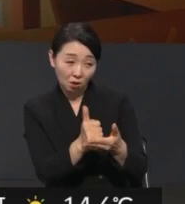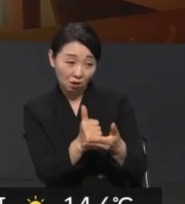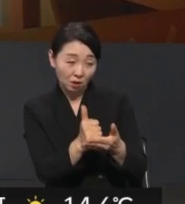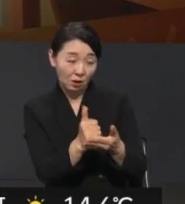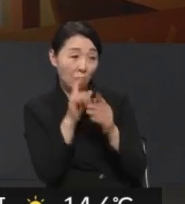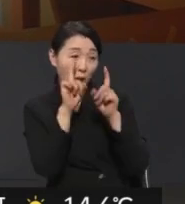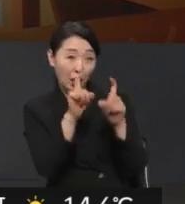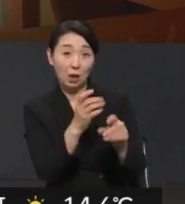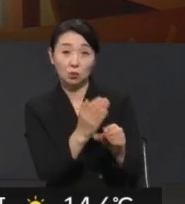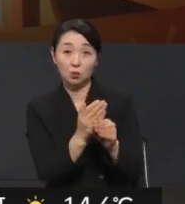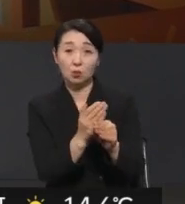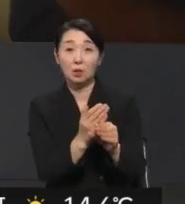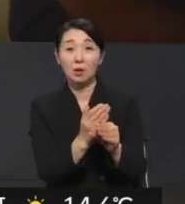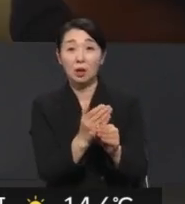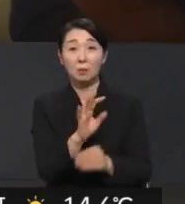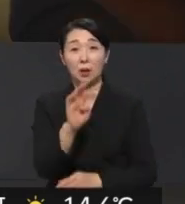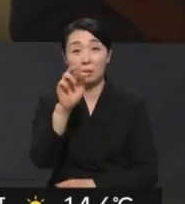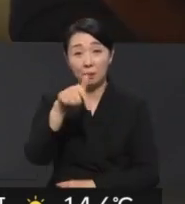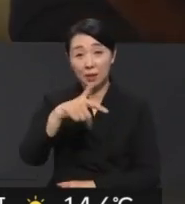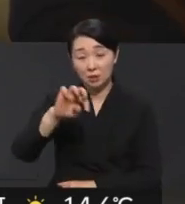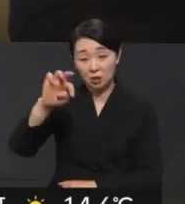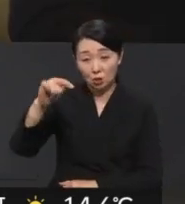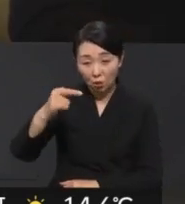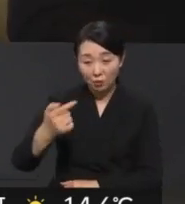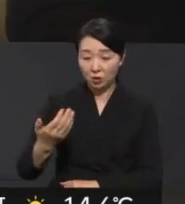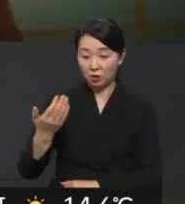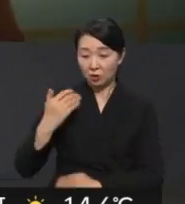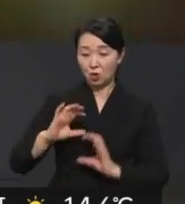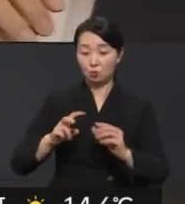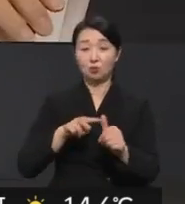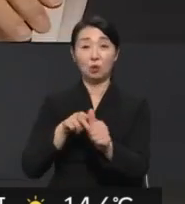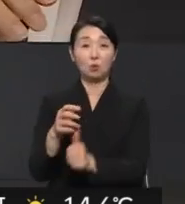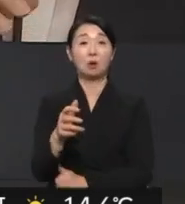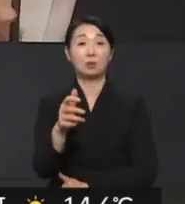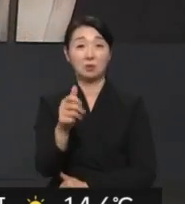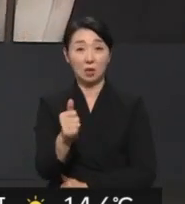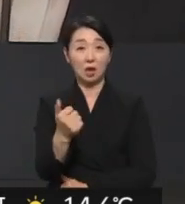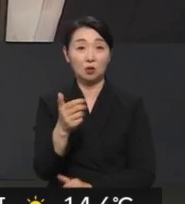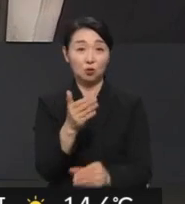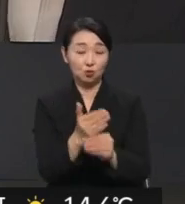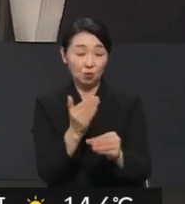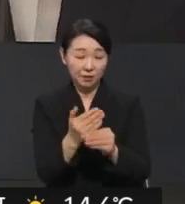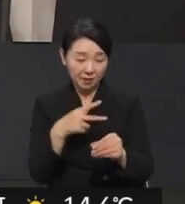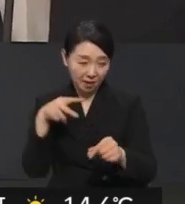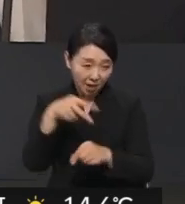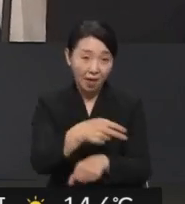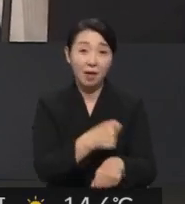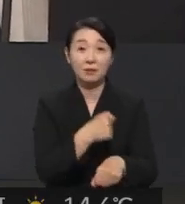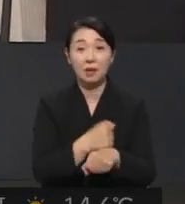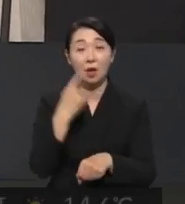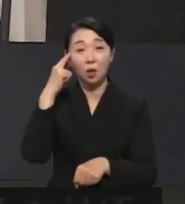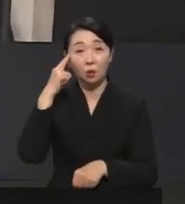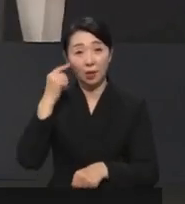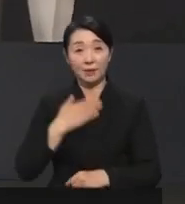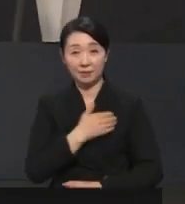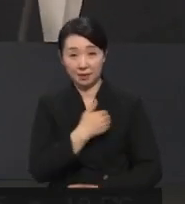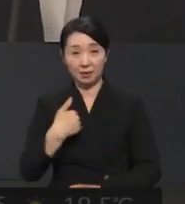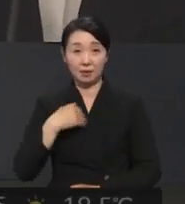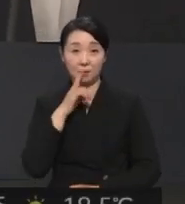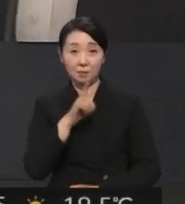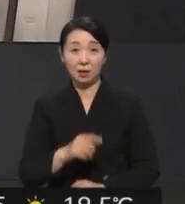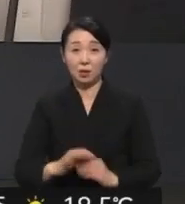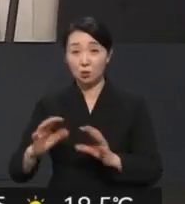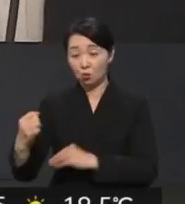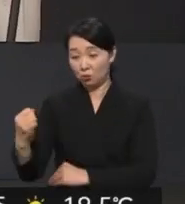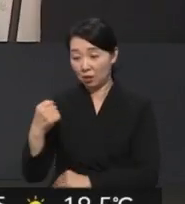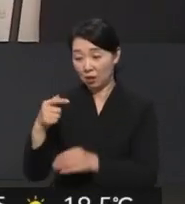곧 소환할 것으로 보이는 박지원 전 국정원장, 그 중간다리 내가 끊겠다. 그만큼 나는 떳떳하다 주장하는데요.